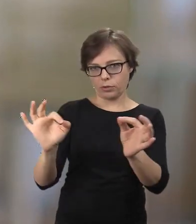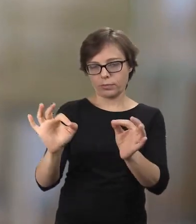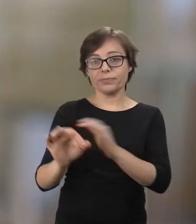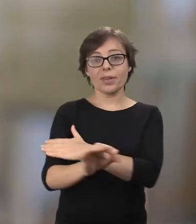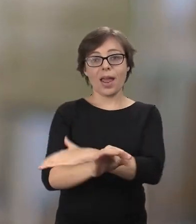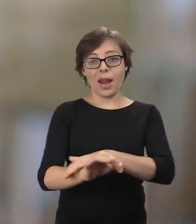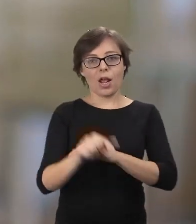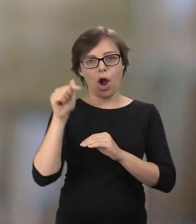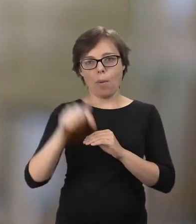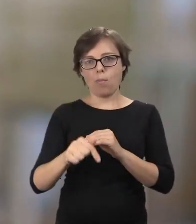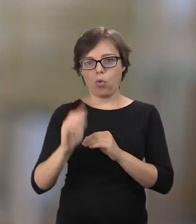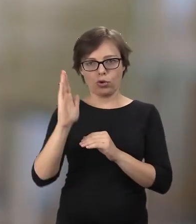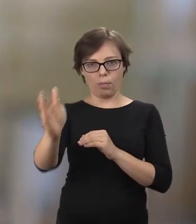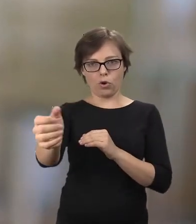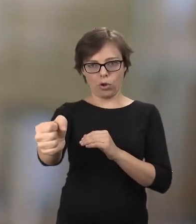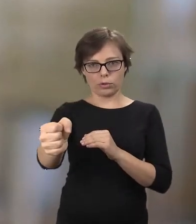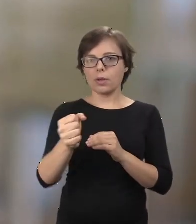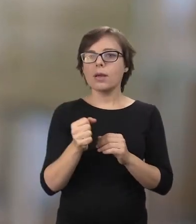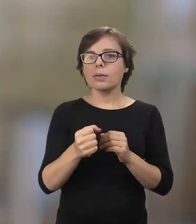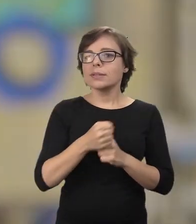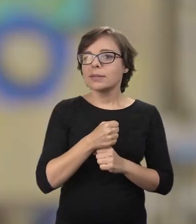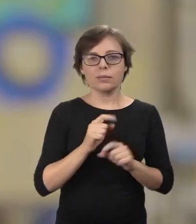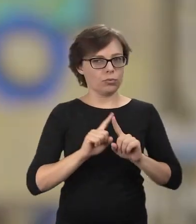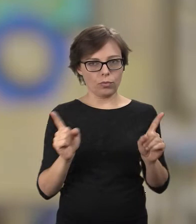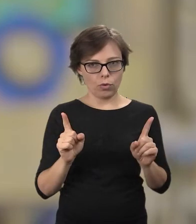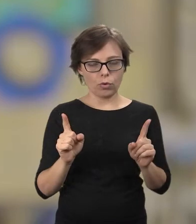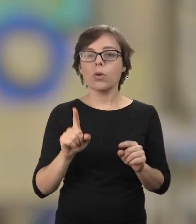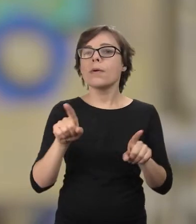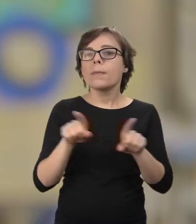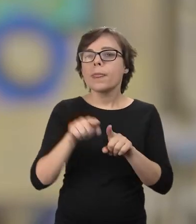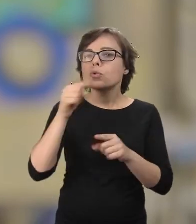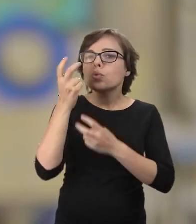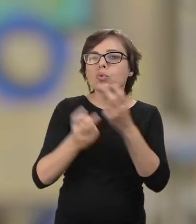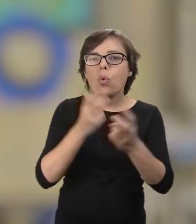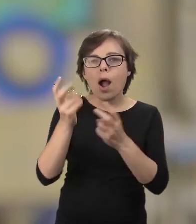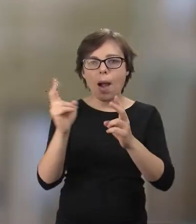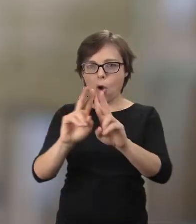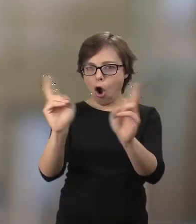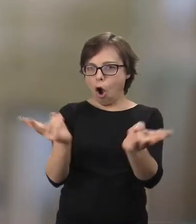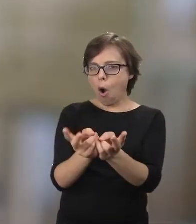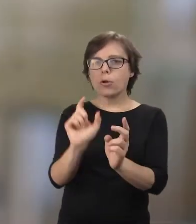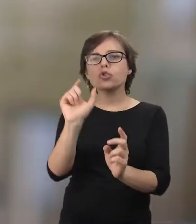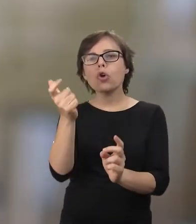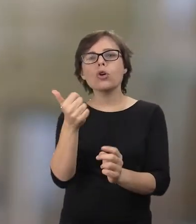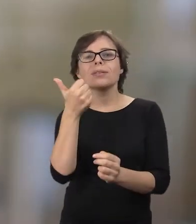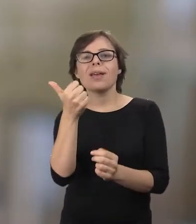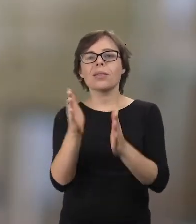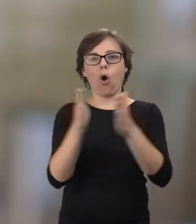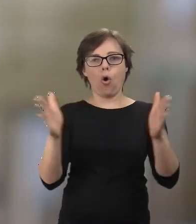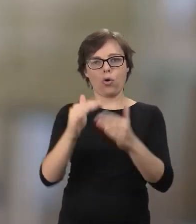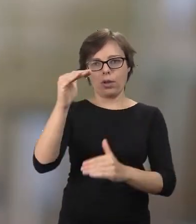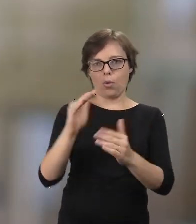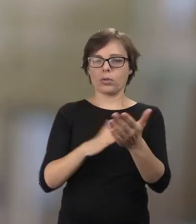być prosta, nie możemy jej zginać. I szukamy pewnego modułu odległości, na przykład